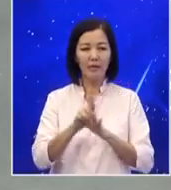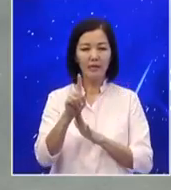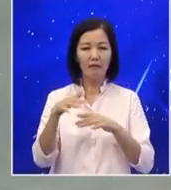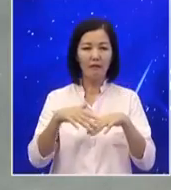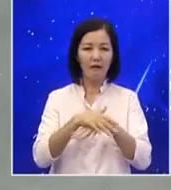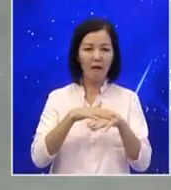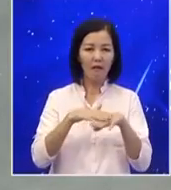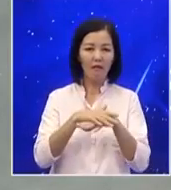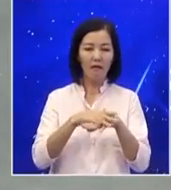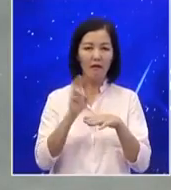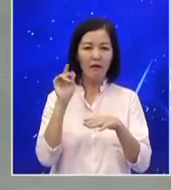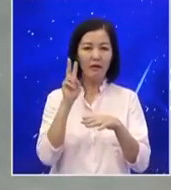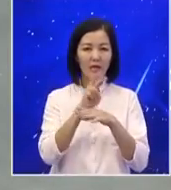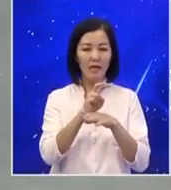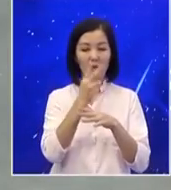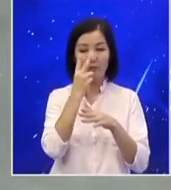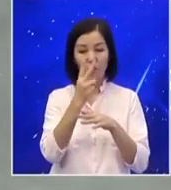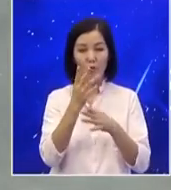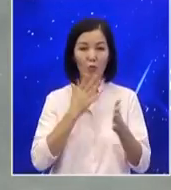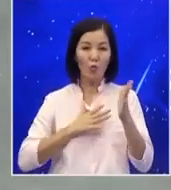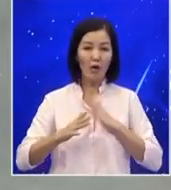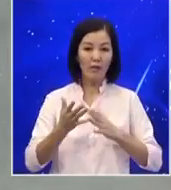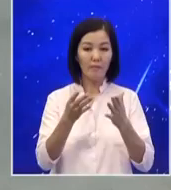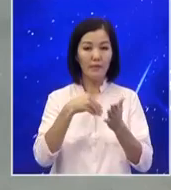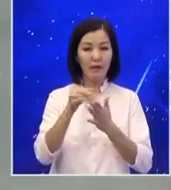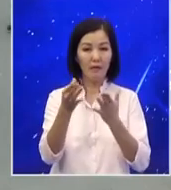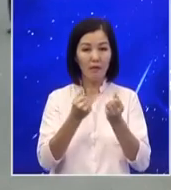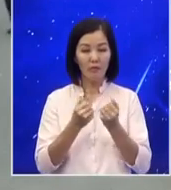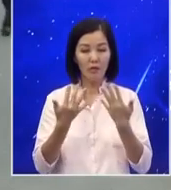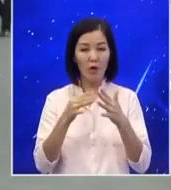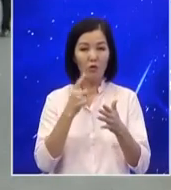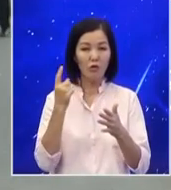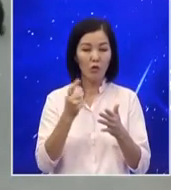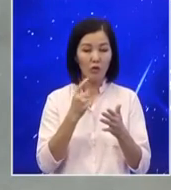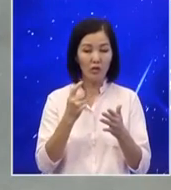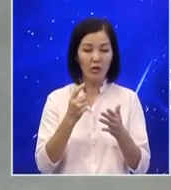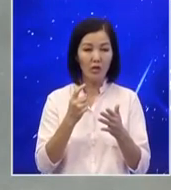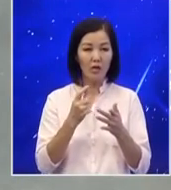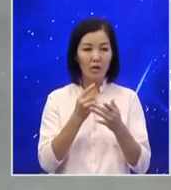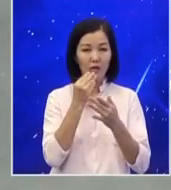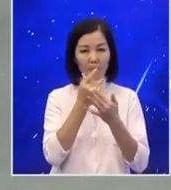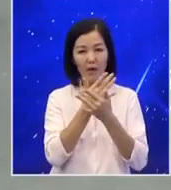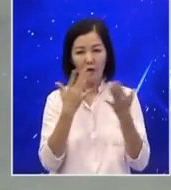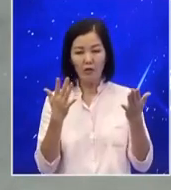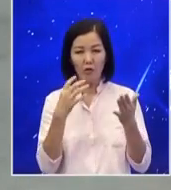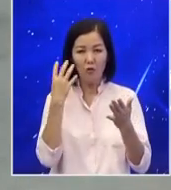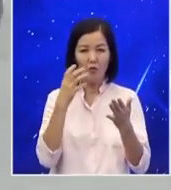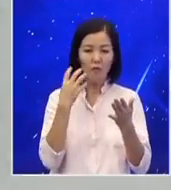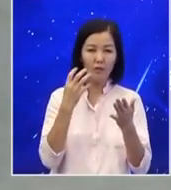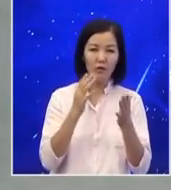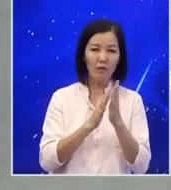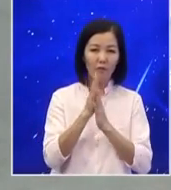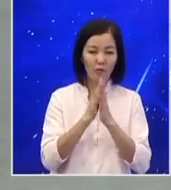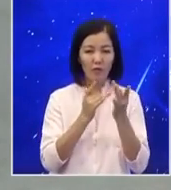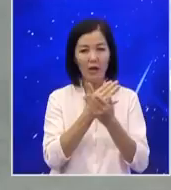келіп, қуанып алып жатыр. Өйткені біздің ауыл шаруашылық өнімдері өте дәмді, оның үстіне арзан,